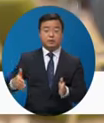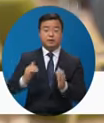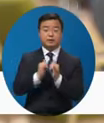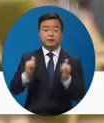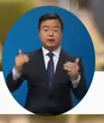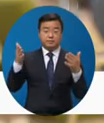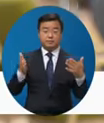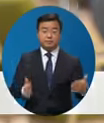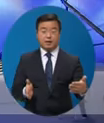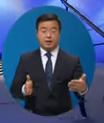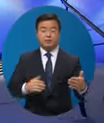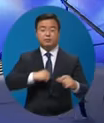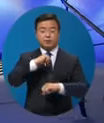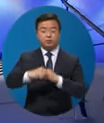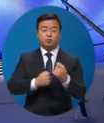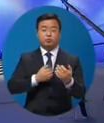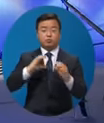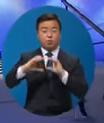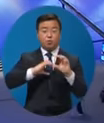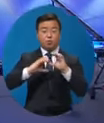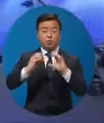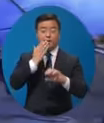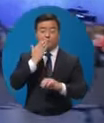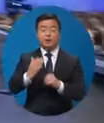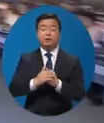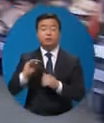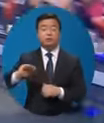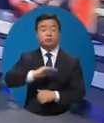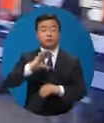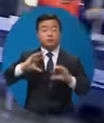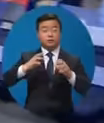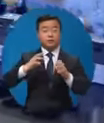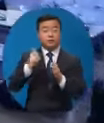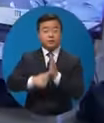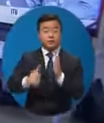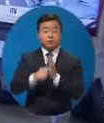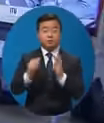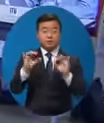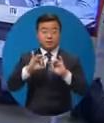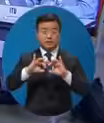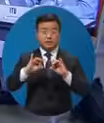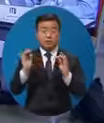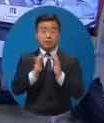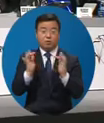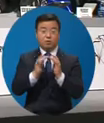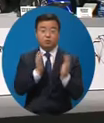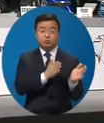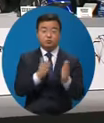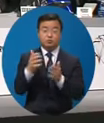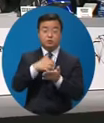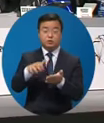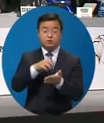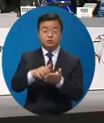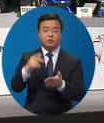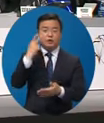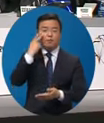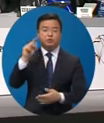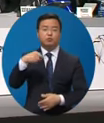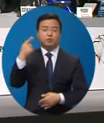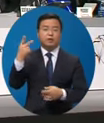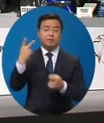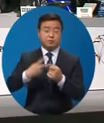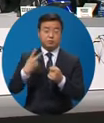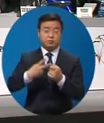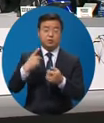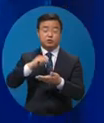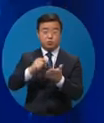자유로운 소통입니다. 우리나라의 사물 인터넷 준비 지수는 미국에 이어 세계 2위 수준. 우리 기술이